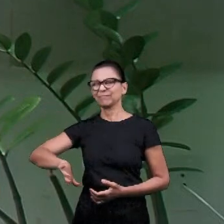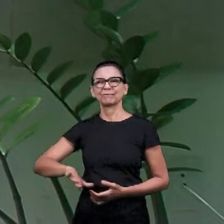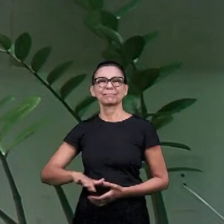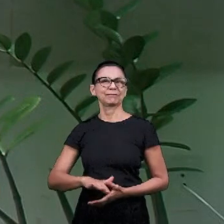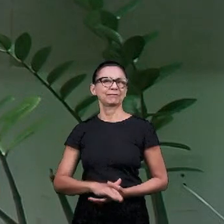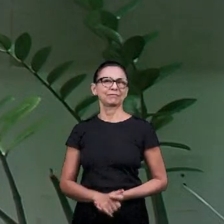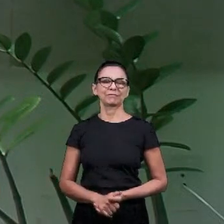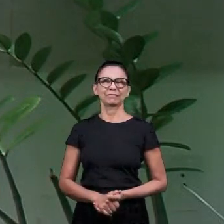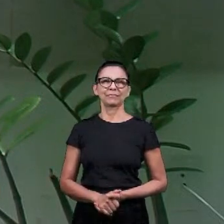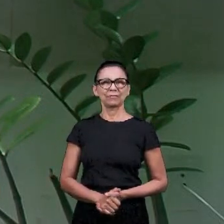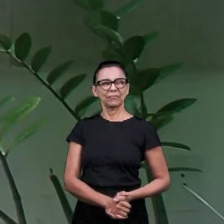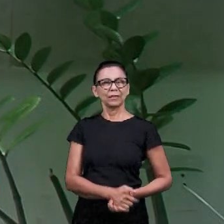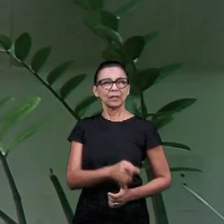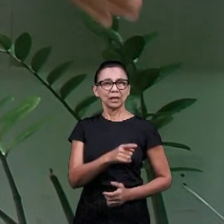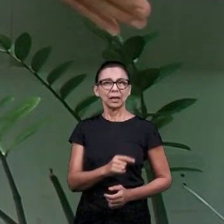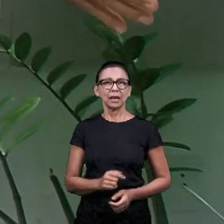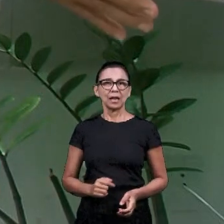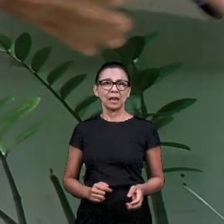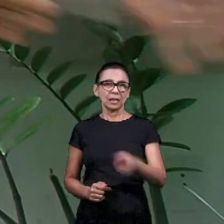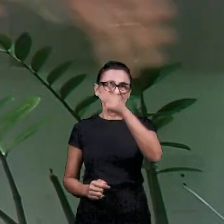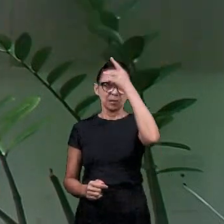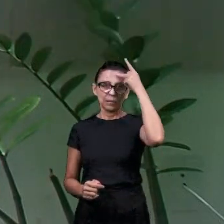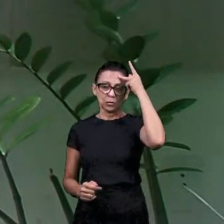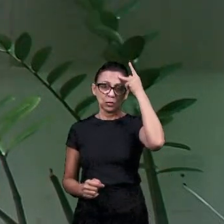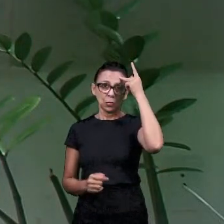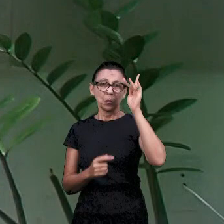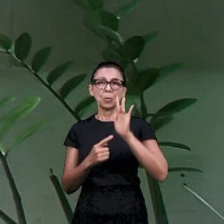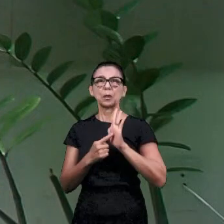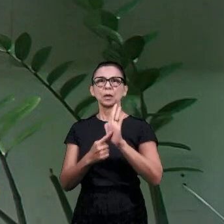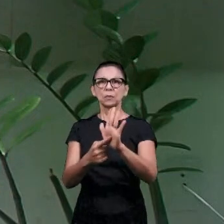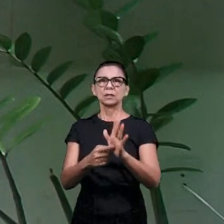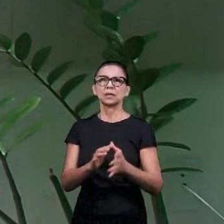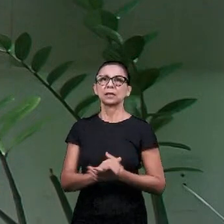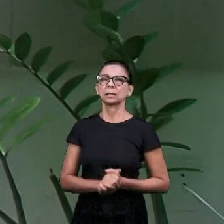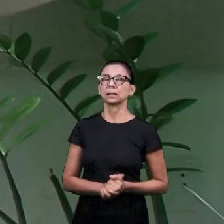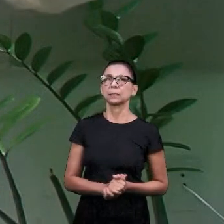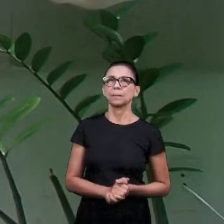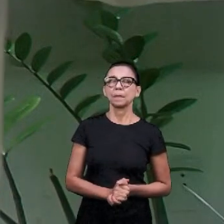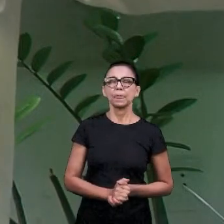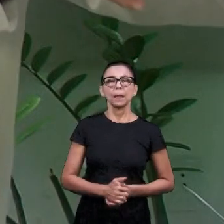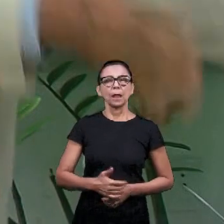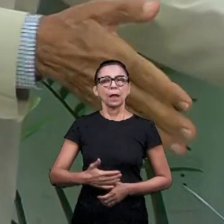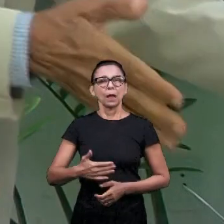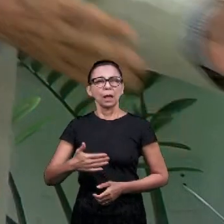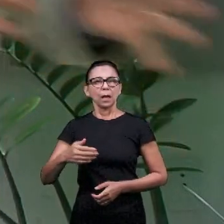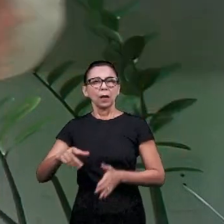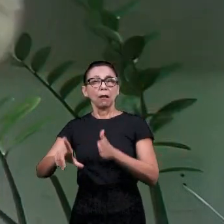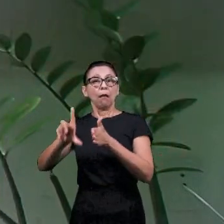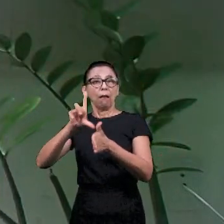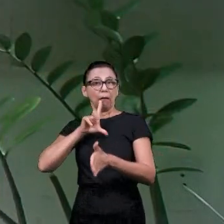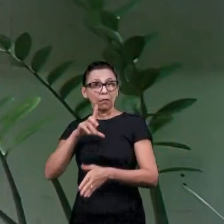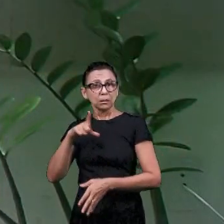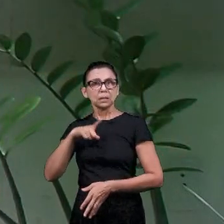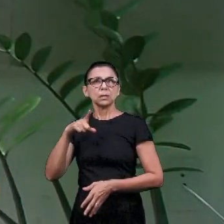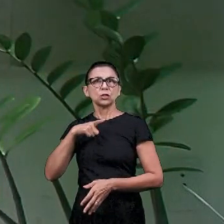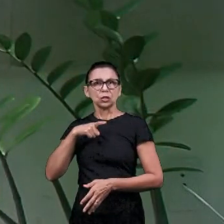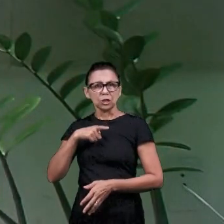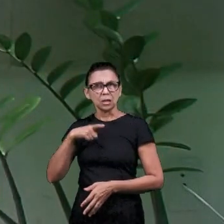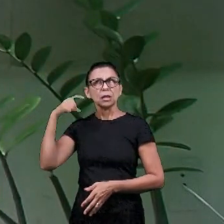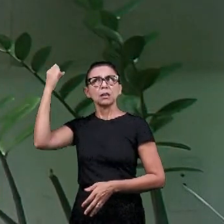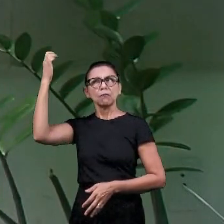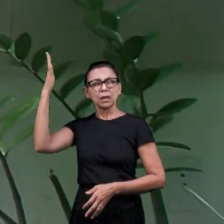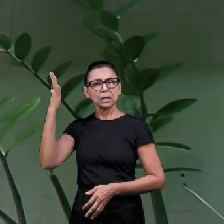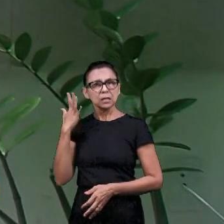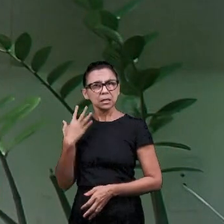que la révélation qu'il a eue hier, il n'a plus. Donc, il n'a plus la révélation. Maintenant, il va dire que la révélation ne